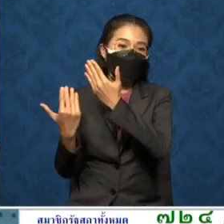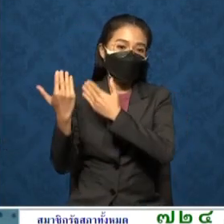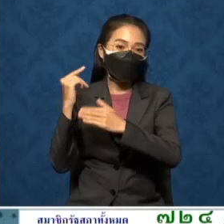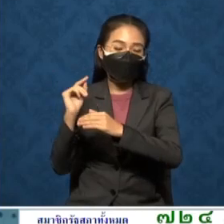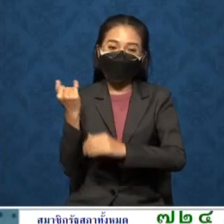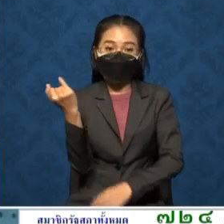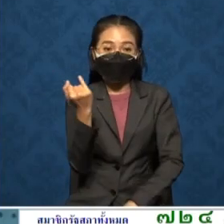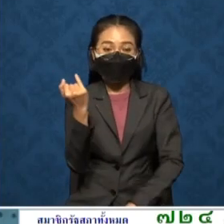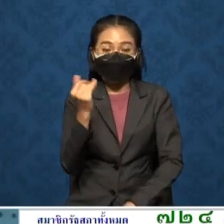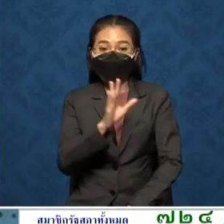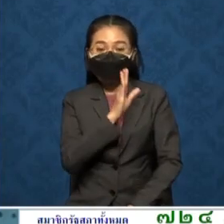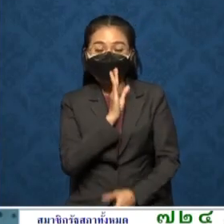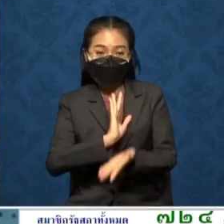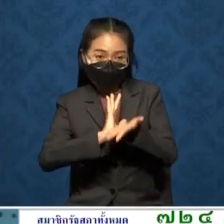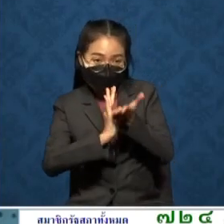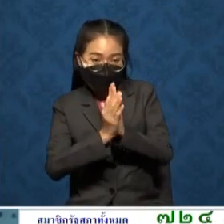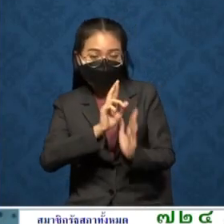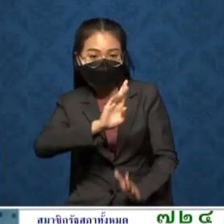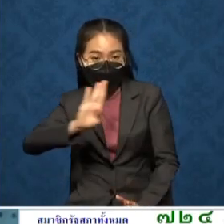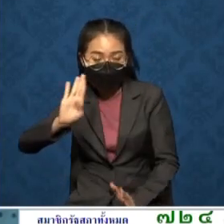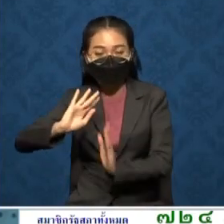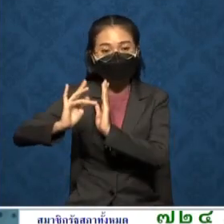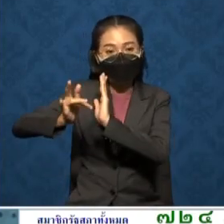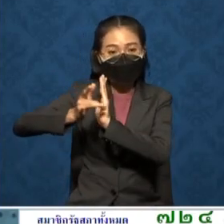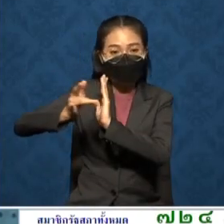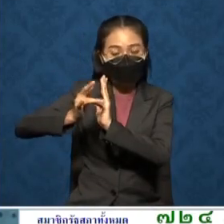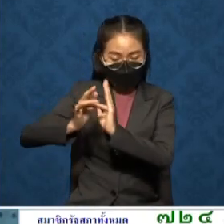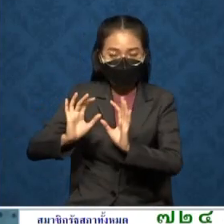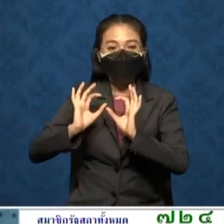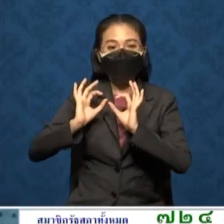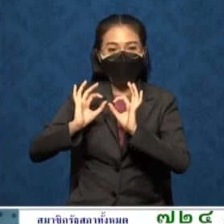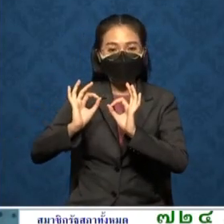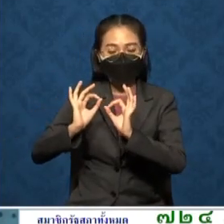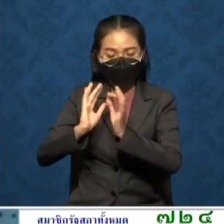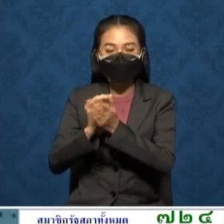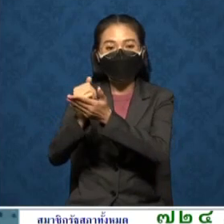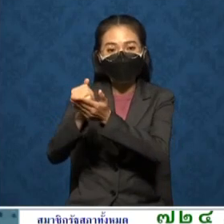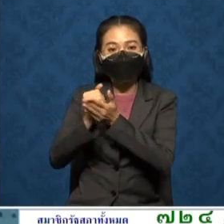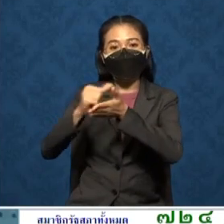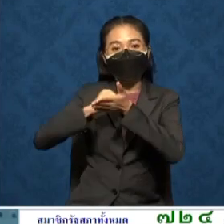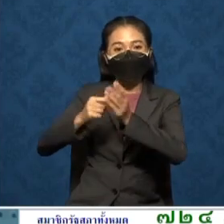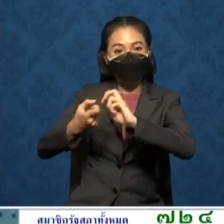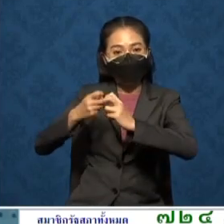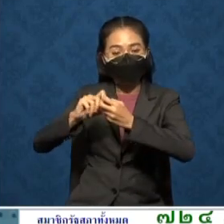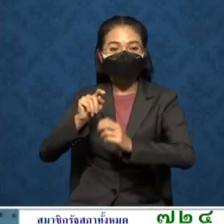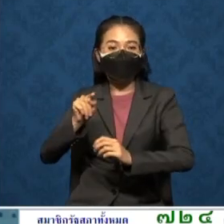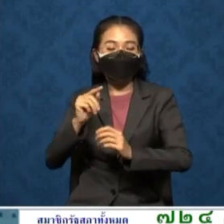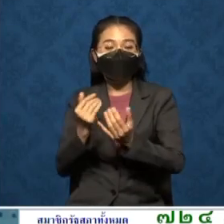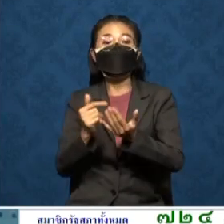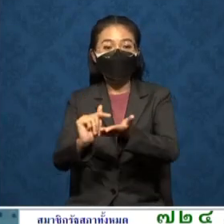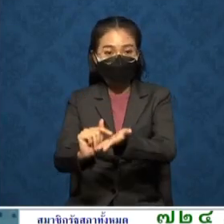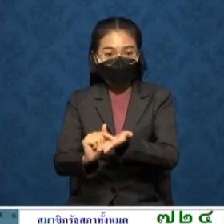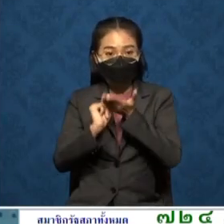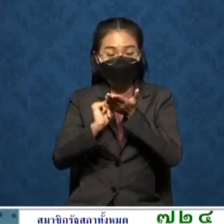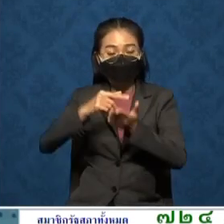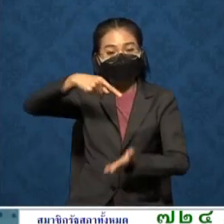เมื่อใช้ระบบอิเล็กทรอนิกส์เสร็จแล้วมันก็จะตัดในสิ่งเหล่านี้เสียได้จึงนำเสนอร่างพระราชบัญญั